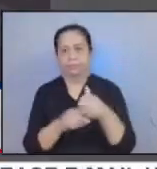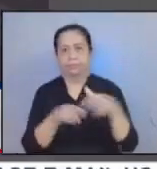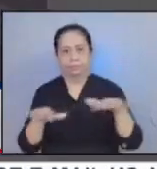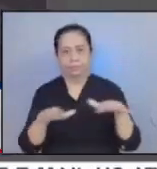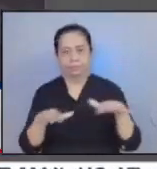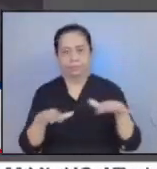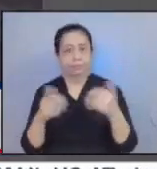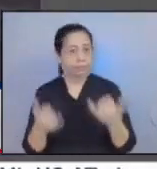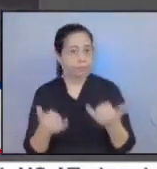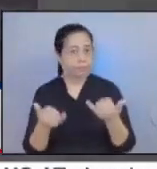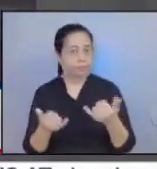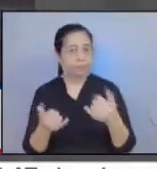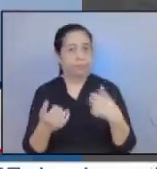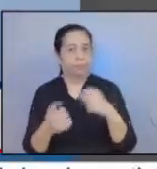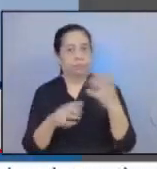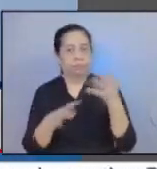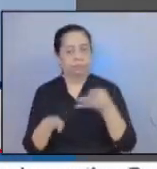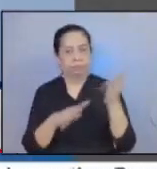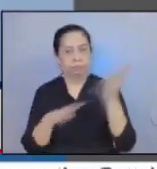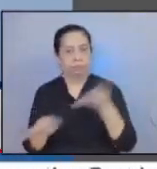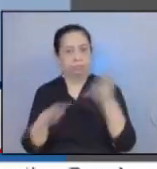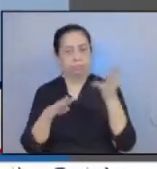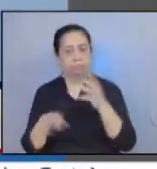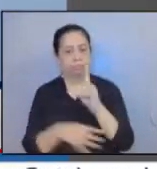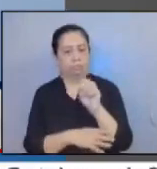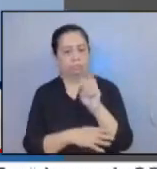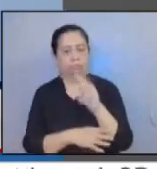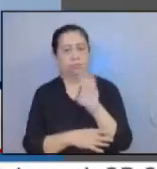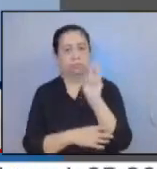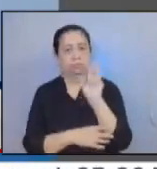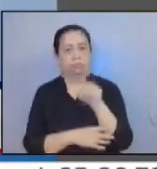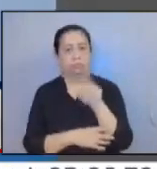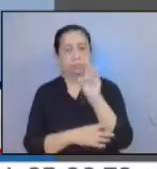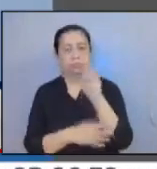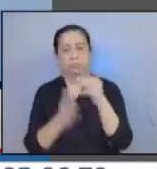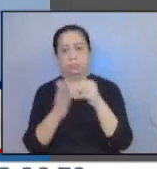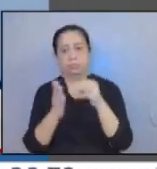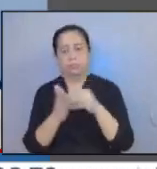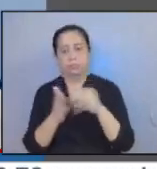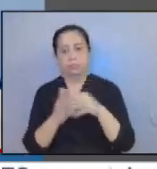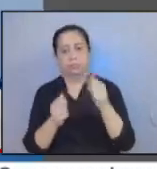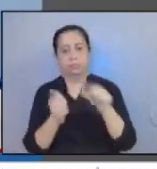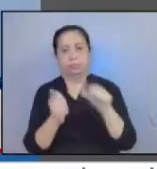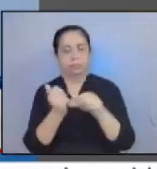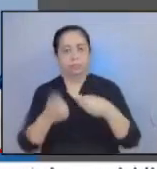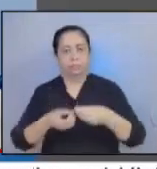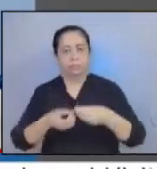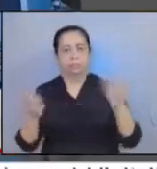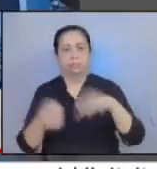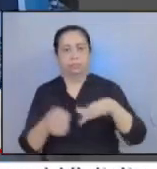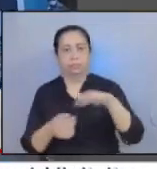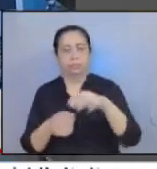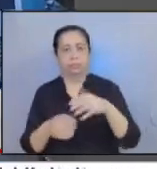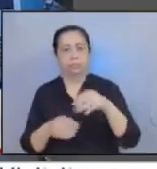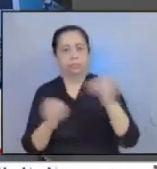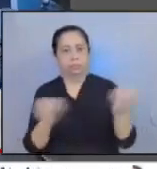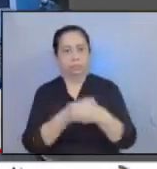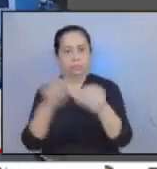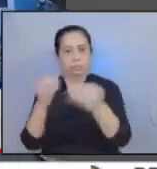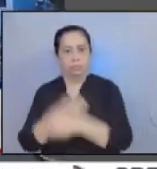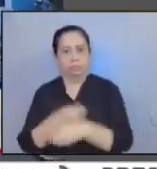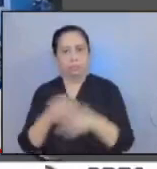today, na-download na ng DSWD ang 6.7 million pesos na assistance sa kanilang field offices at